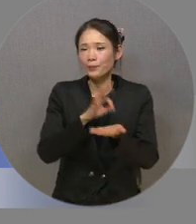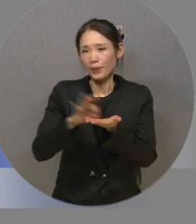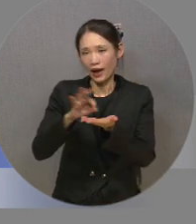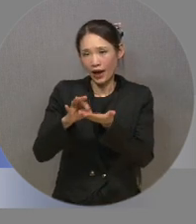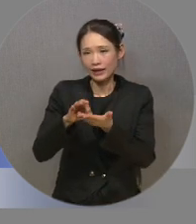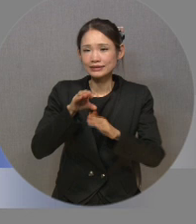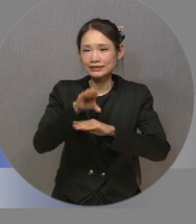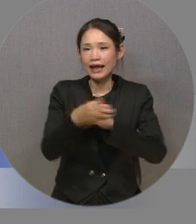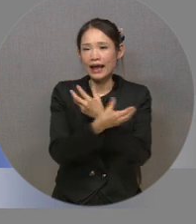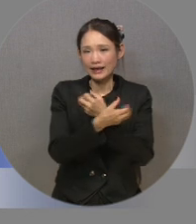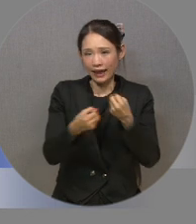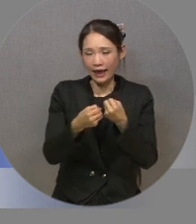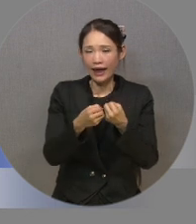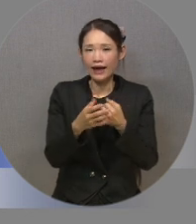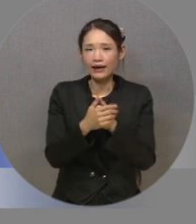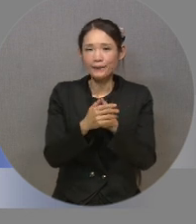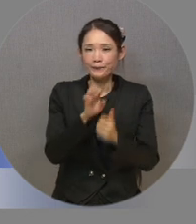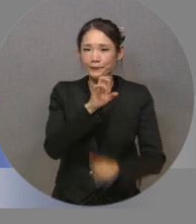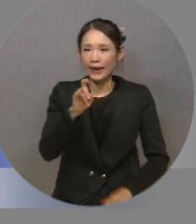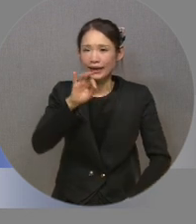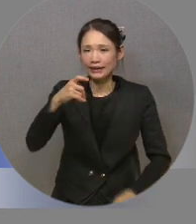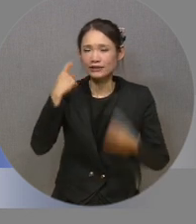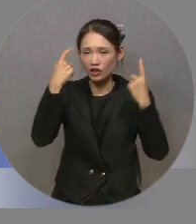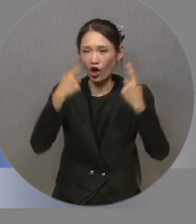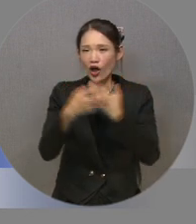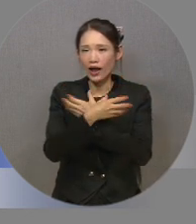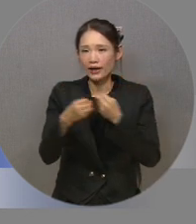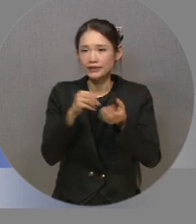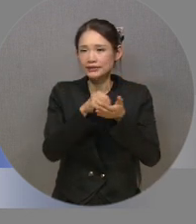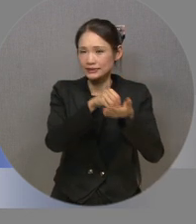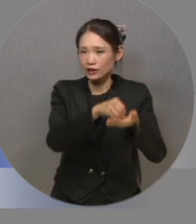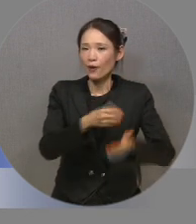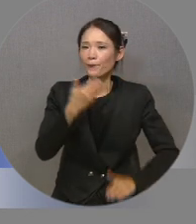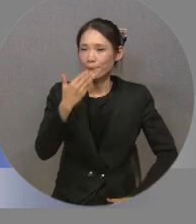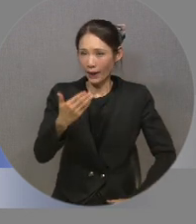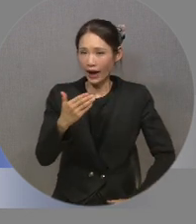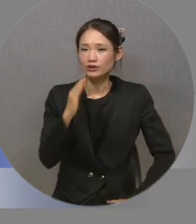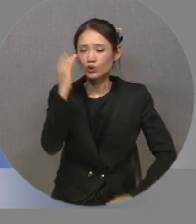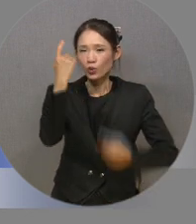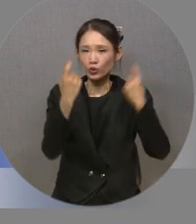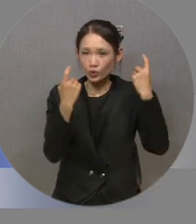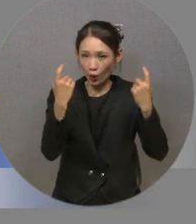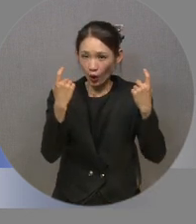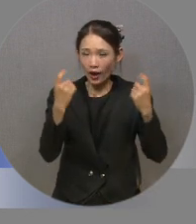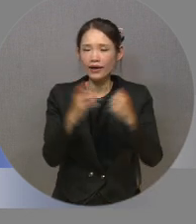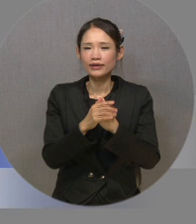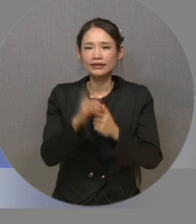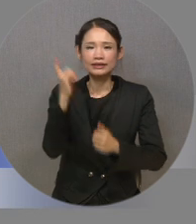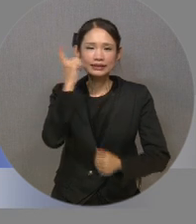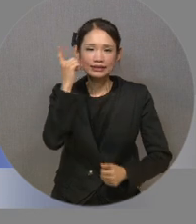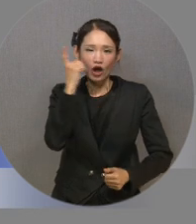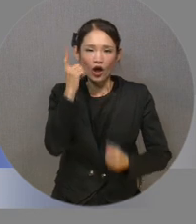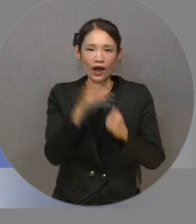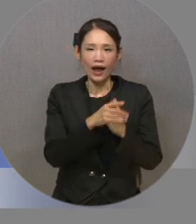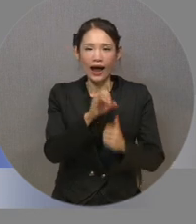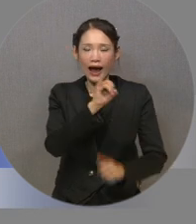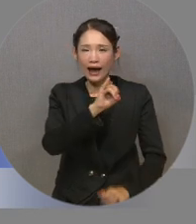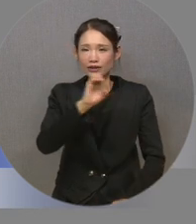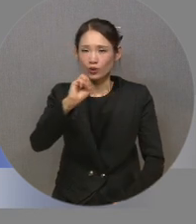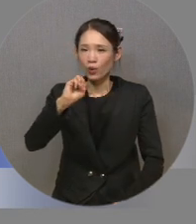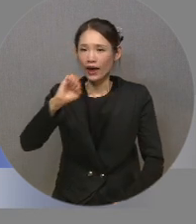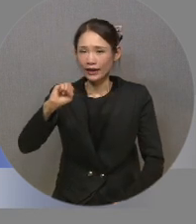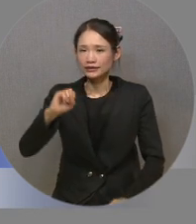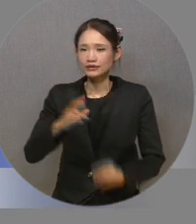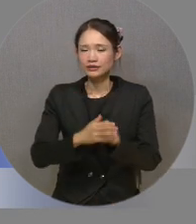예약과 패키지 여행 신청 등의 접근이 편리해집니다. 초록여행 모바일 앱은 안드로이드 버전과 iOS